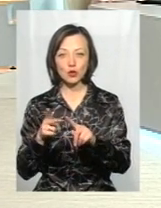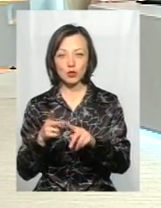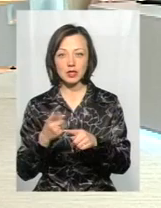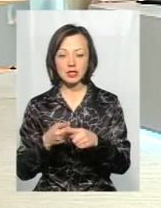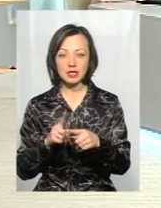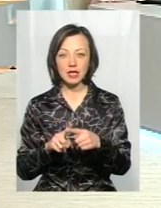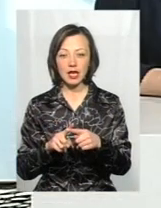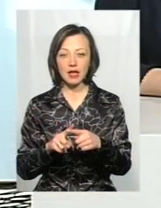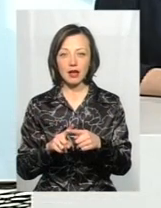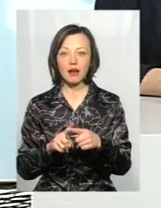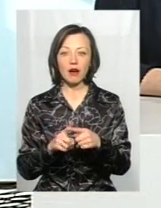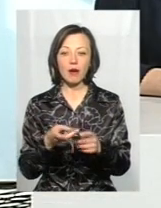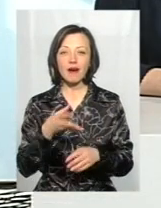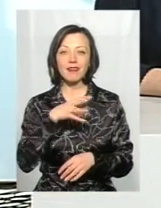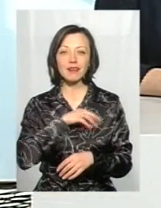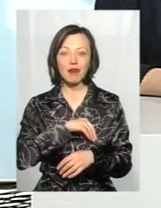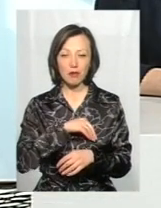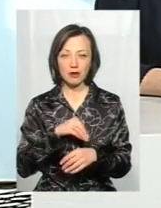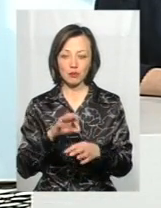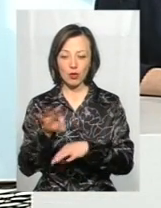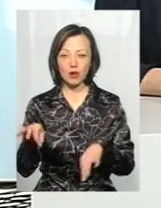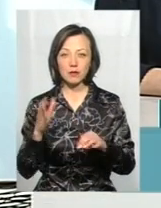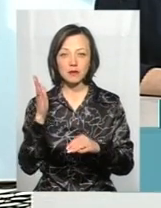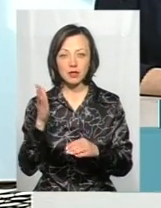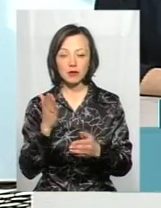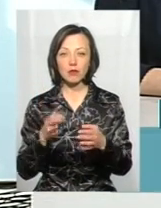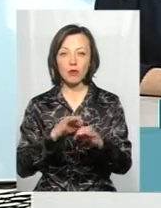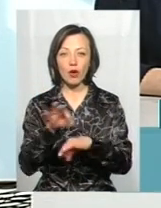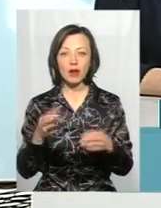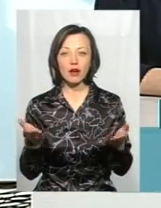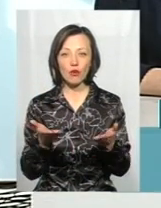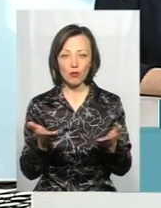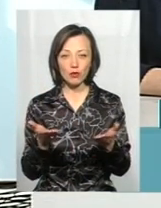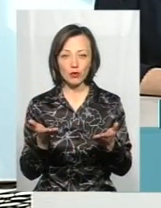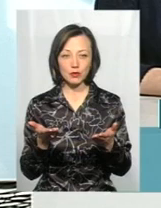це самоокупність проєкту. Тобто в перспективі це проєкт, якому